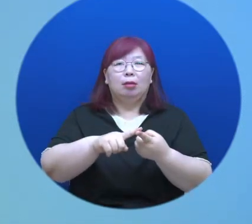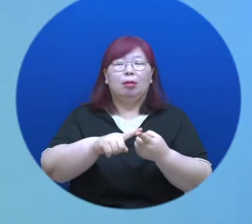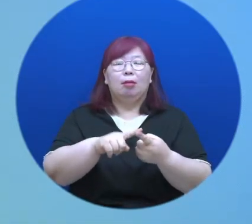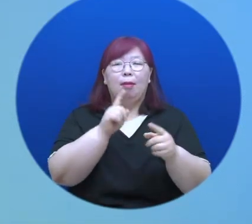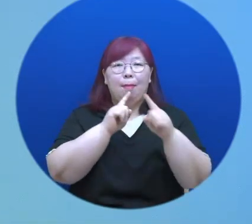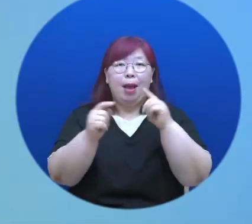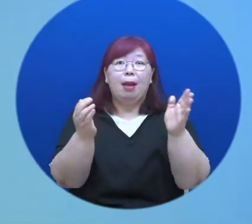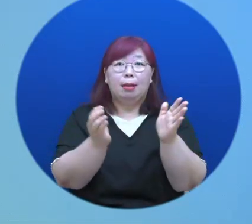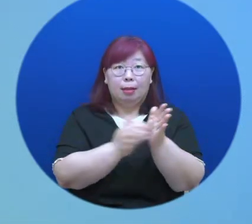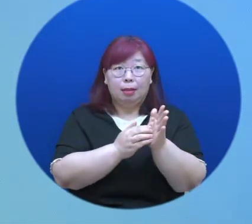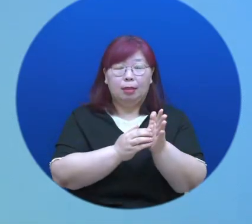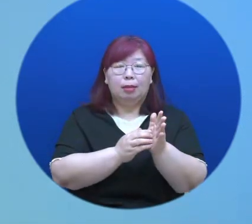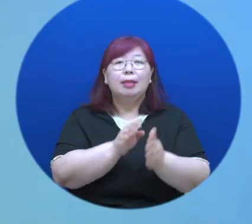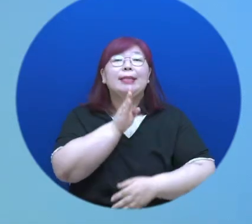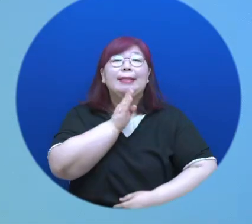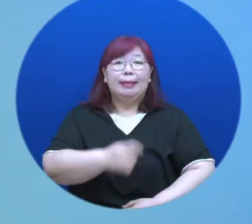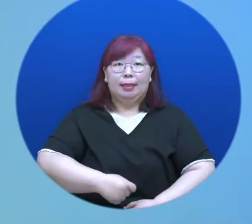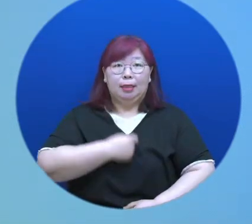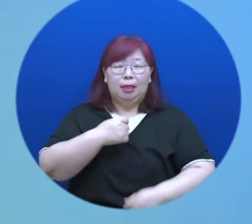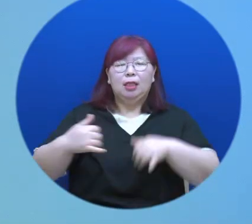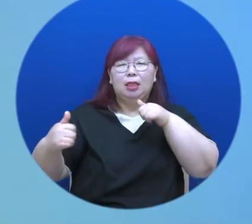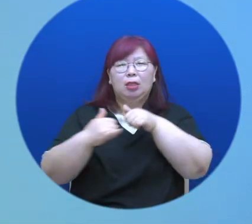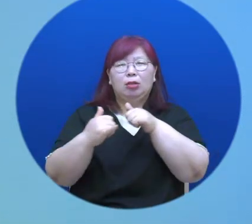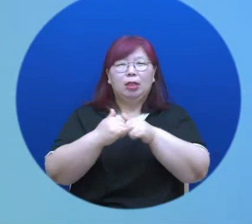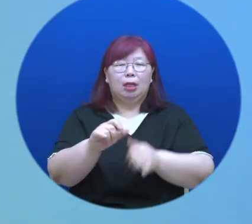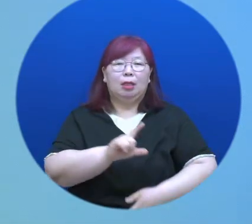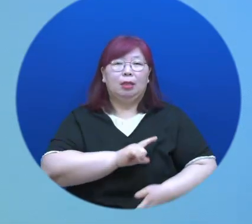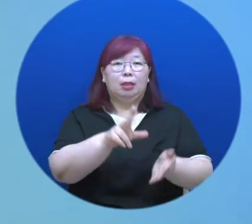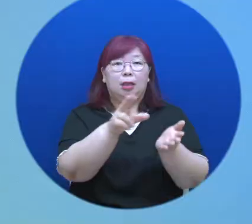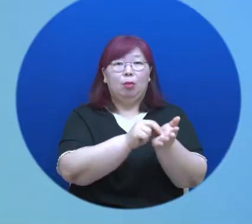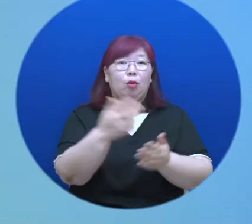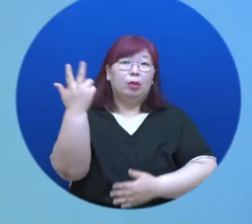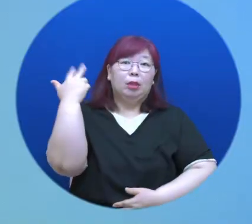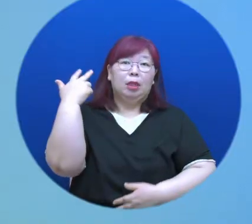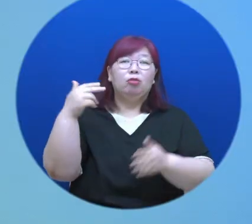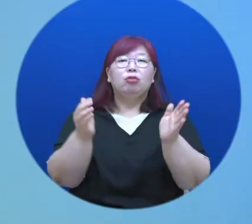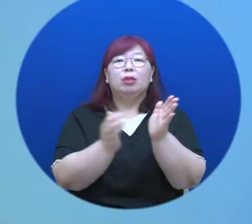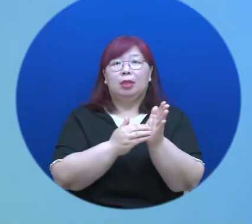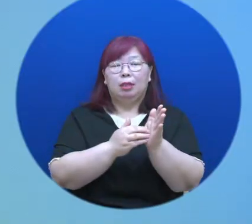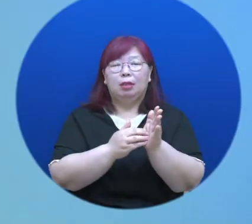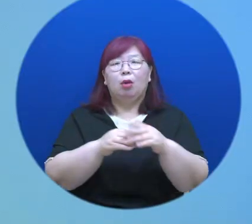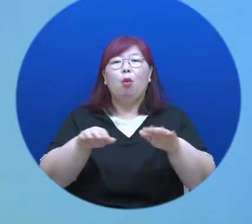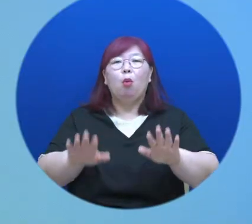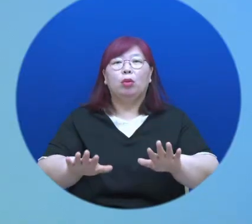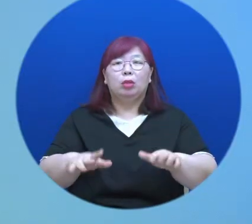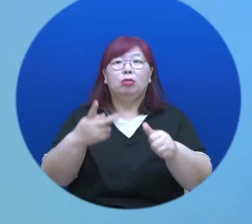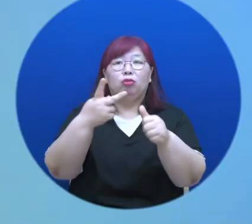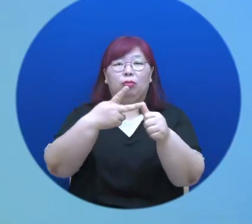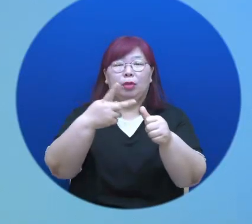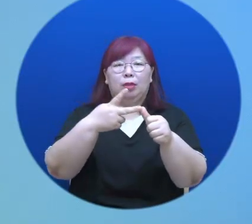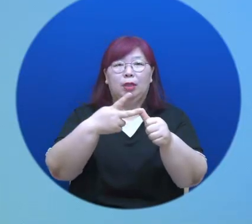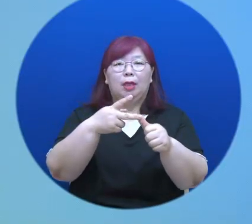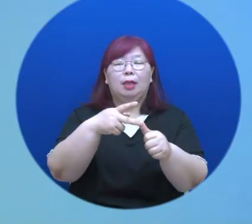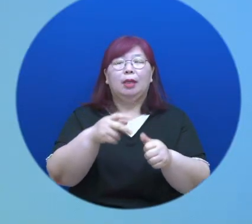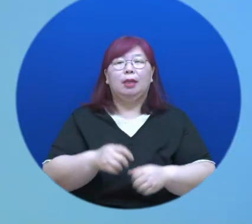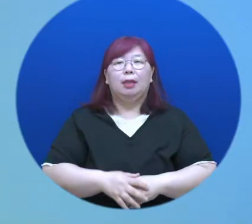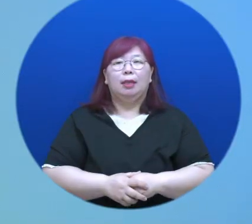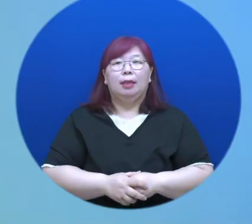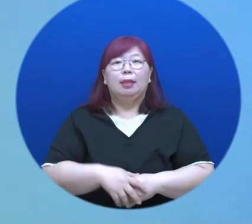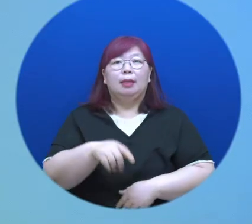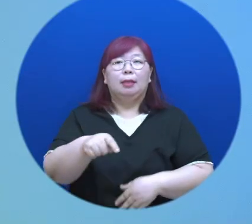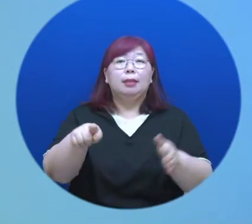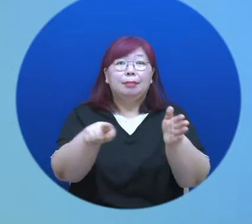살펴봤죠. 진리전쟁이란 제목으로 말씀을 나눴습니다. 오늘은 그 믿음 안에서 이제